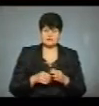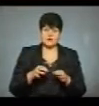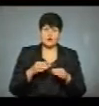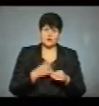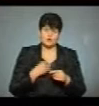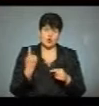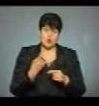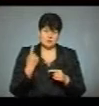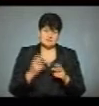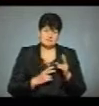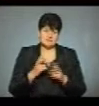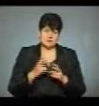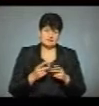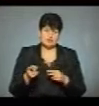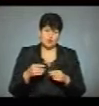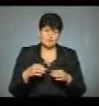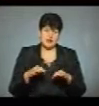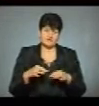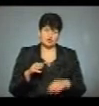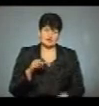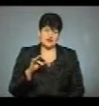обласне підприємство «Тернопільавтотранс».